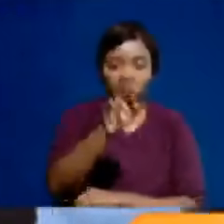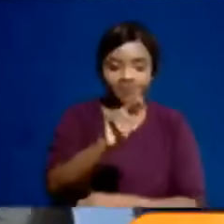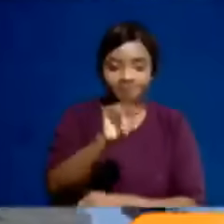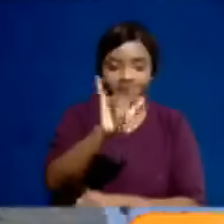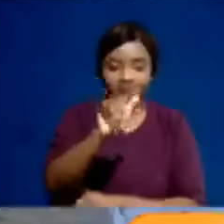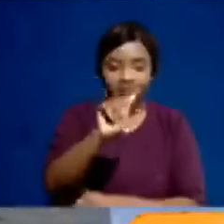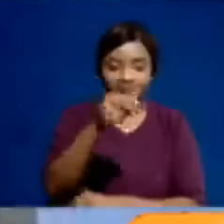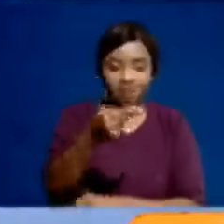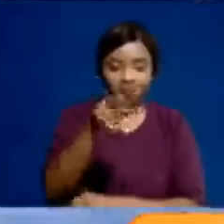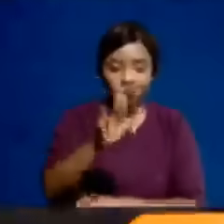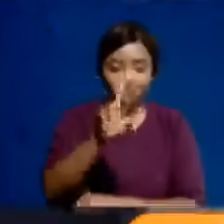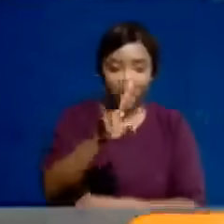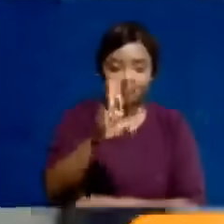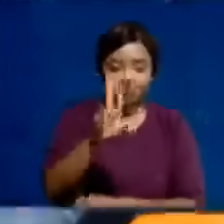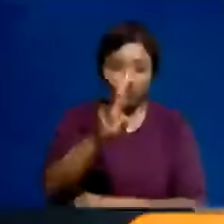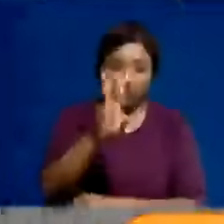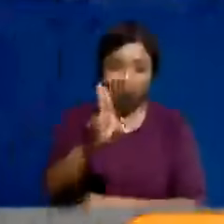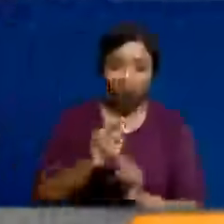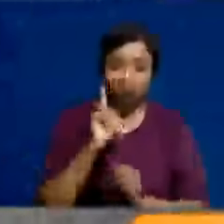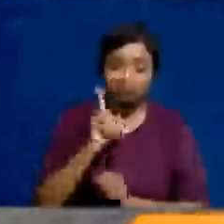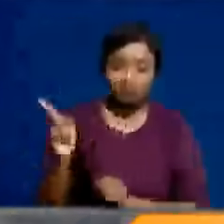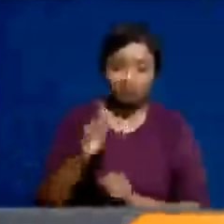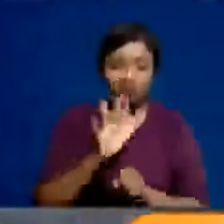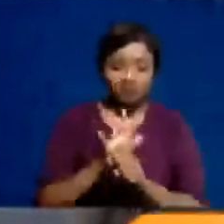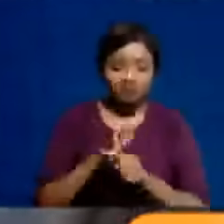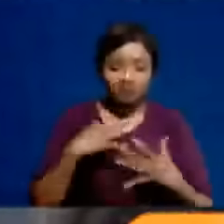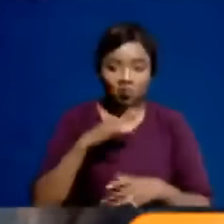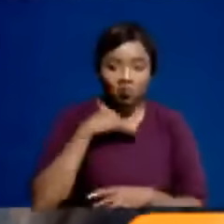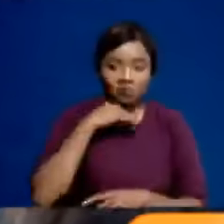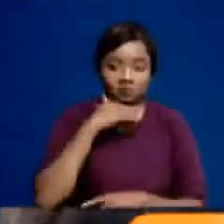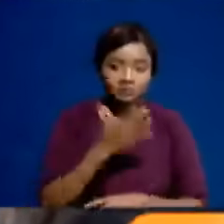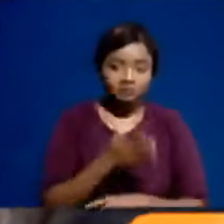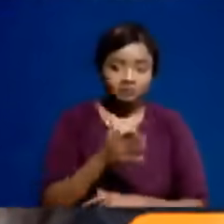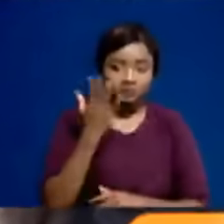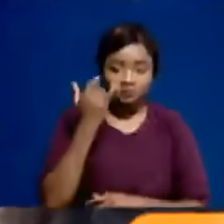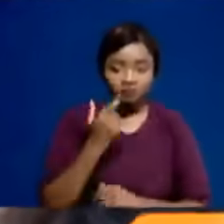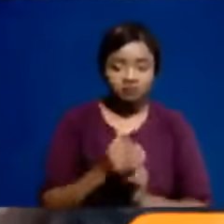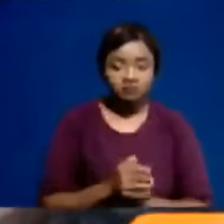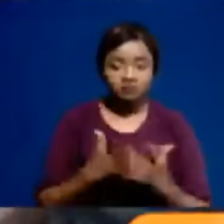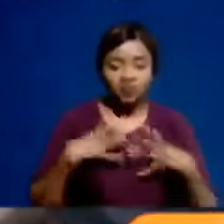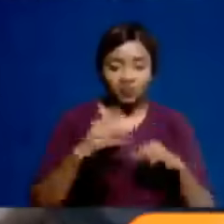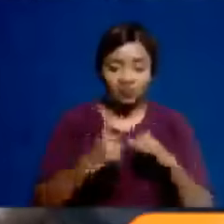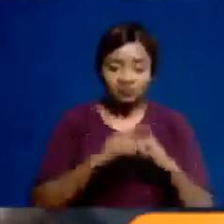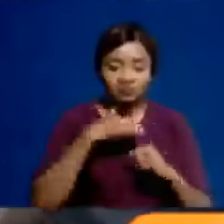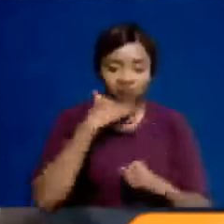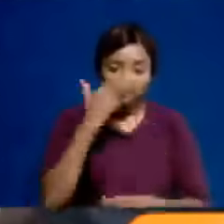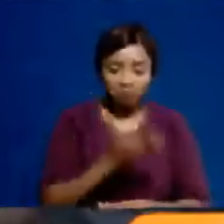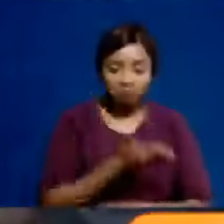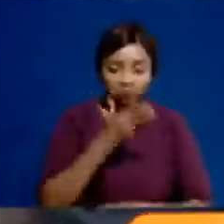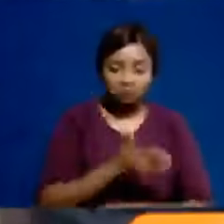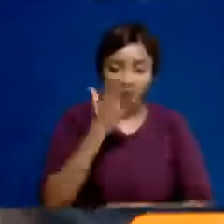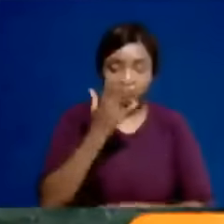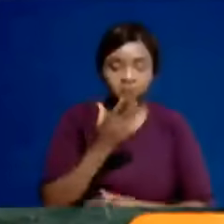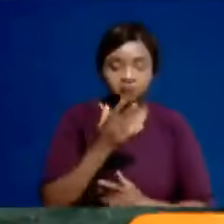maisha zaidi yalikatizwa kufuatia ajali ya mwendo wa saa 12 jioni Alhamisi. Watu 7 walifariki papo hapo, kwa